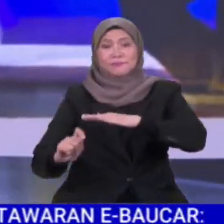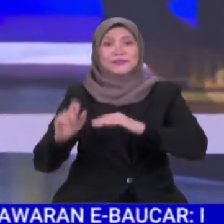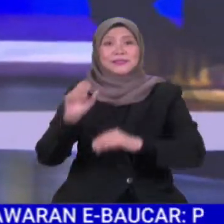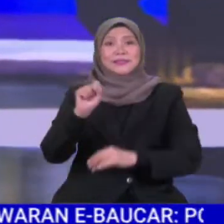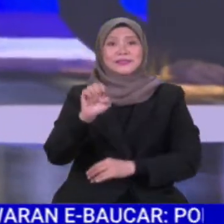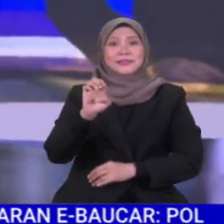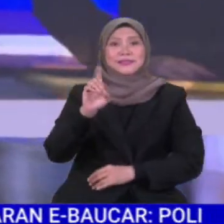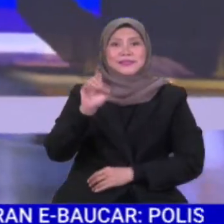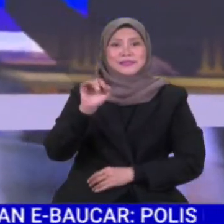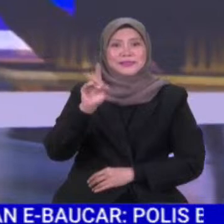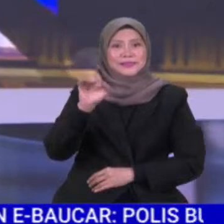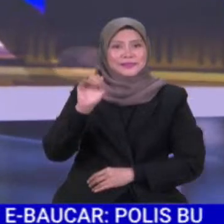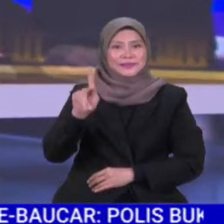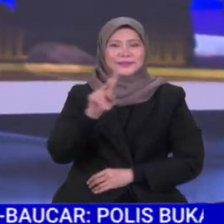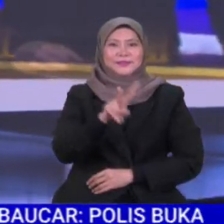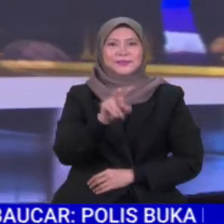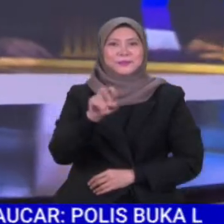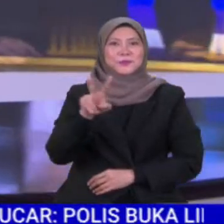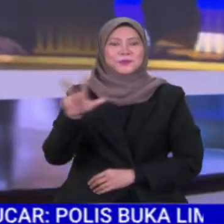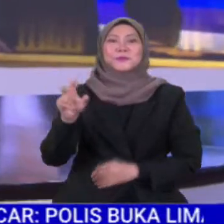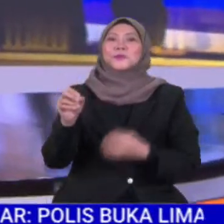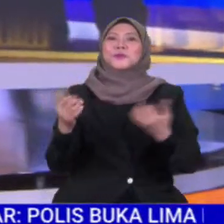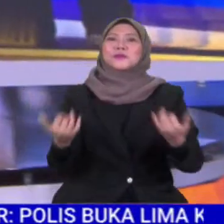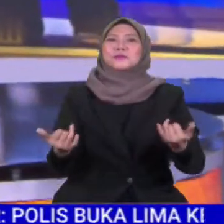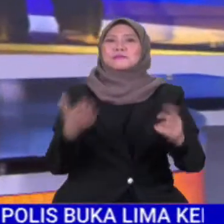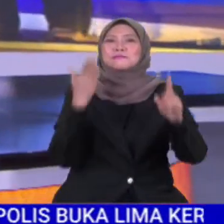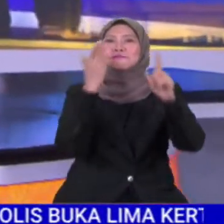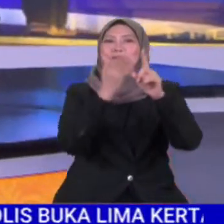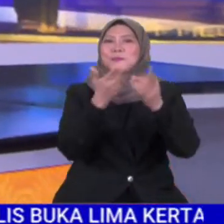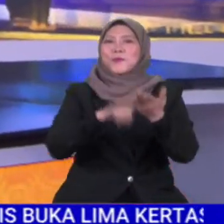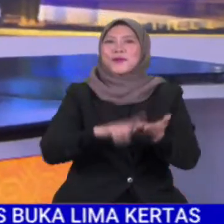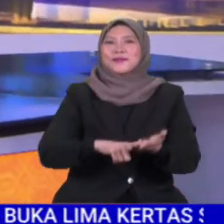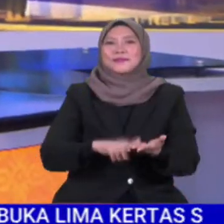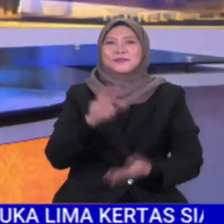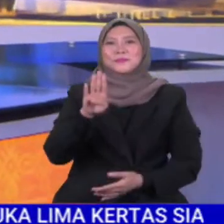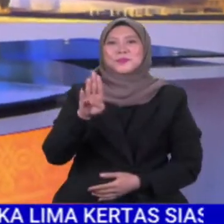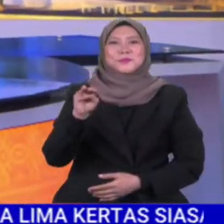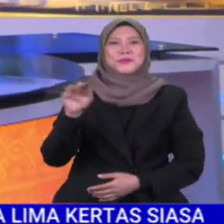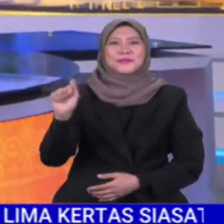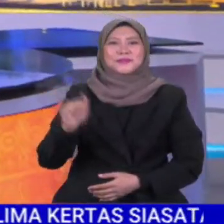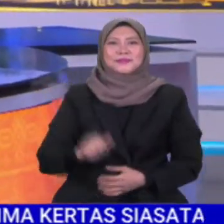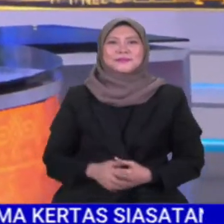menjelang 2030. Perinciannya bersama Buma Win. Silakan Buma.